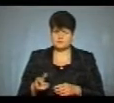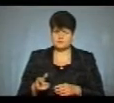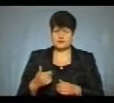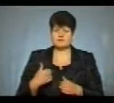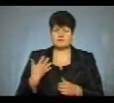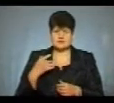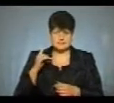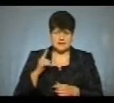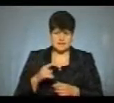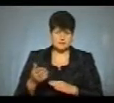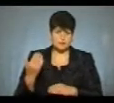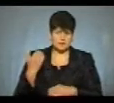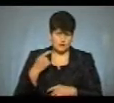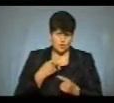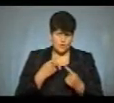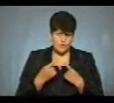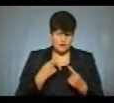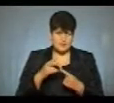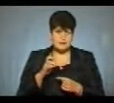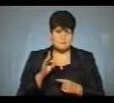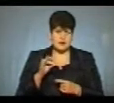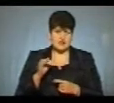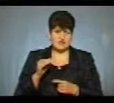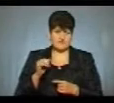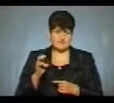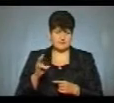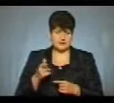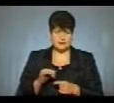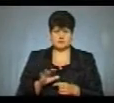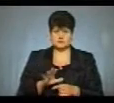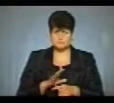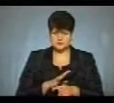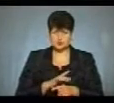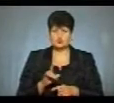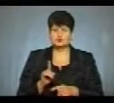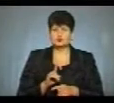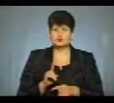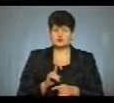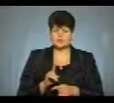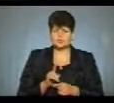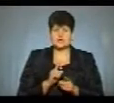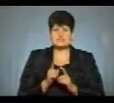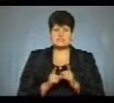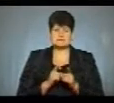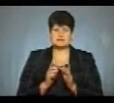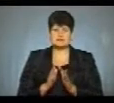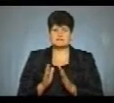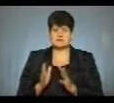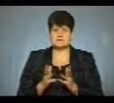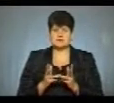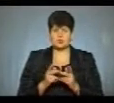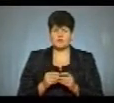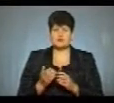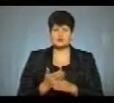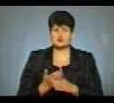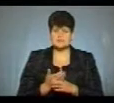вже попередньо говорили і певні брифінги проводив департамент щодо зміни системи нарахування